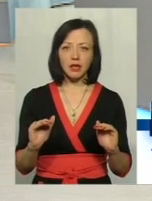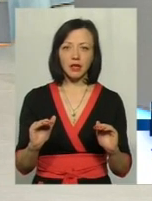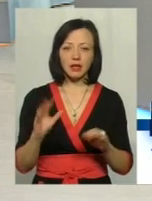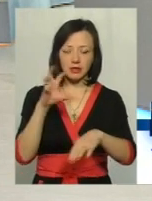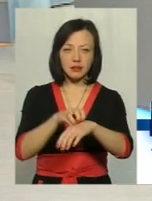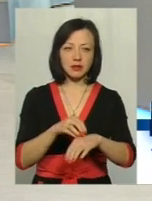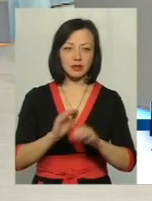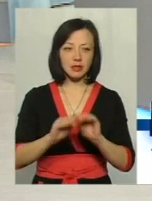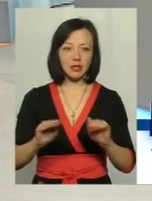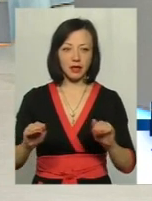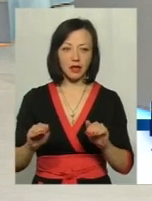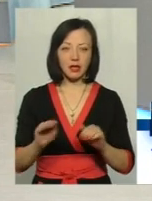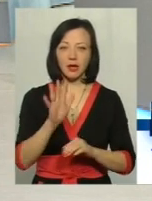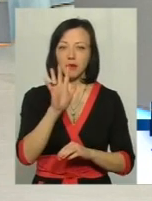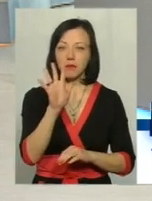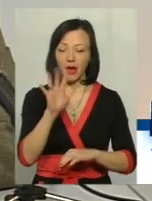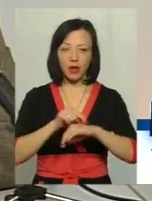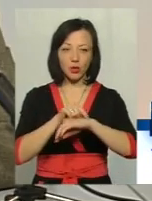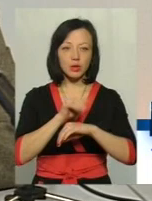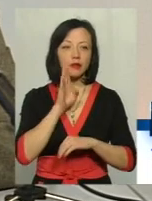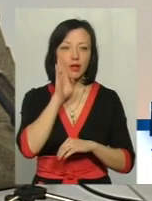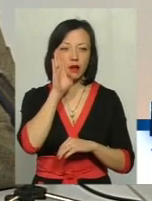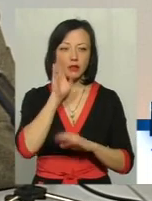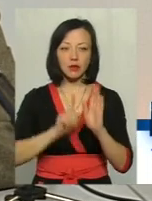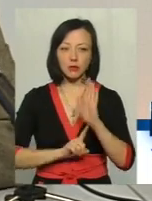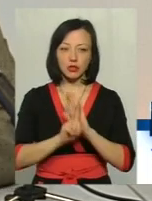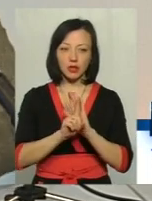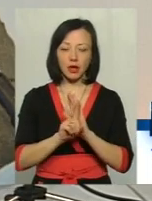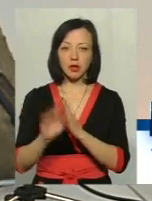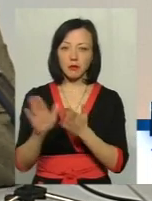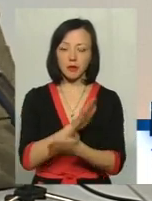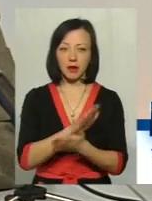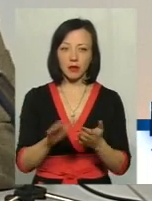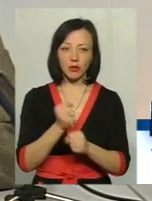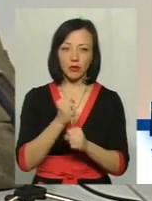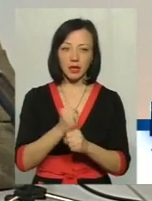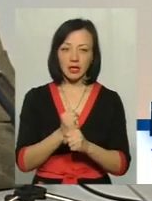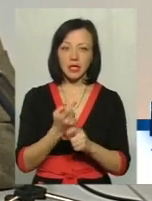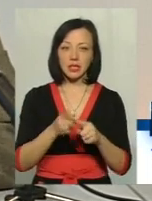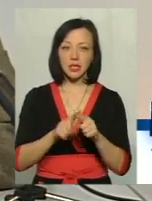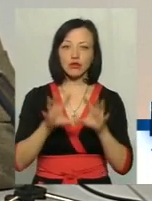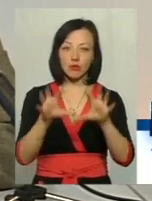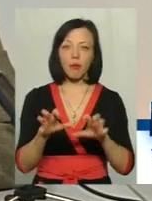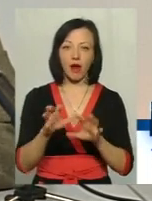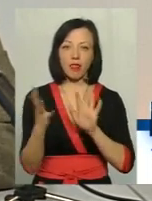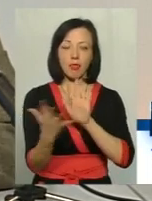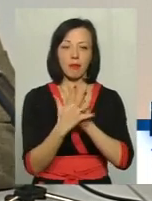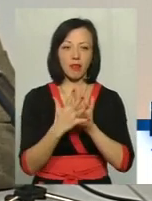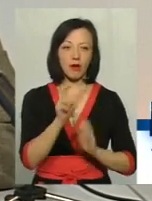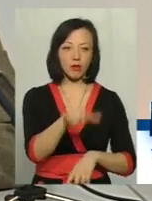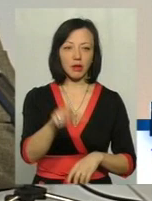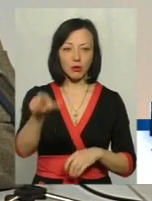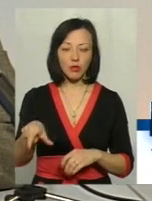до дітей. 5 годин ранку починається вона уборку робити, і ці собаки кидаються і на